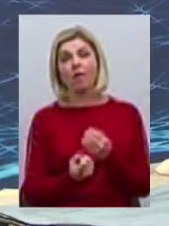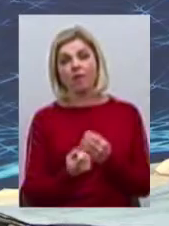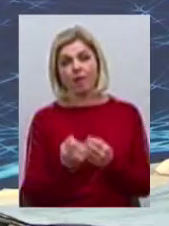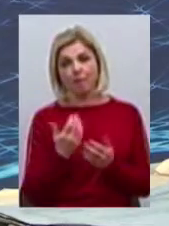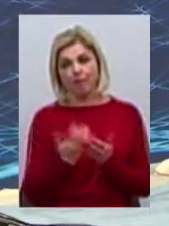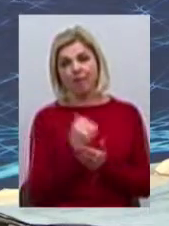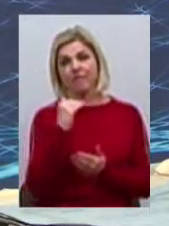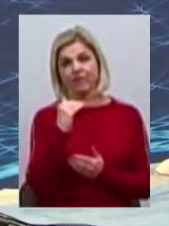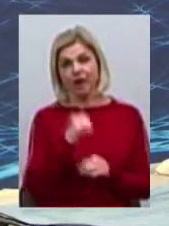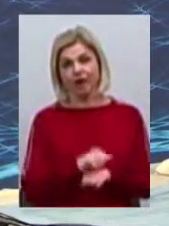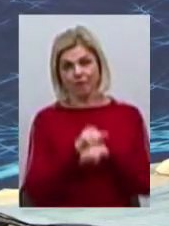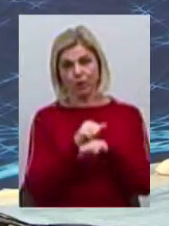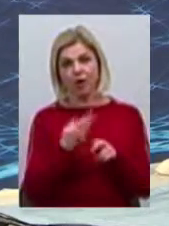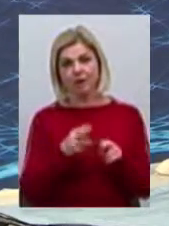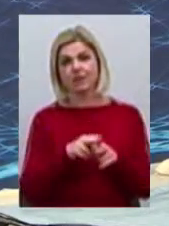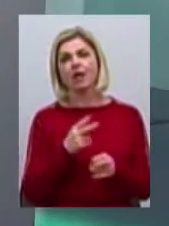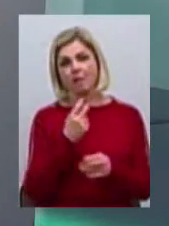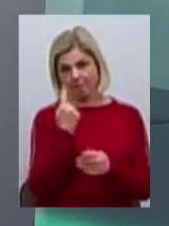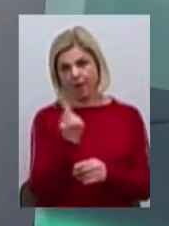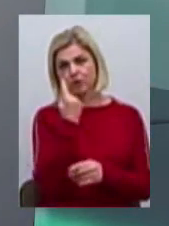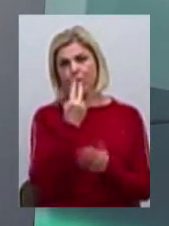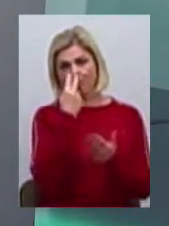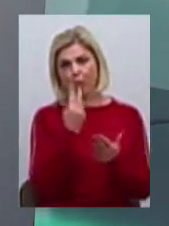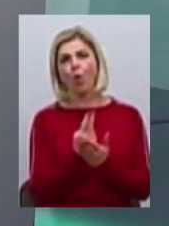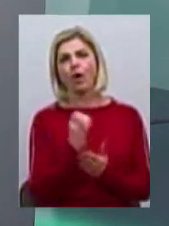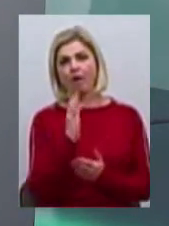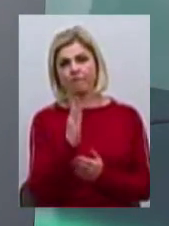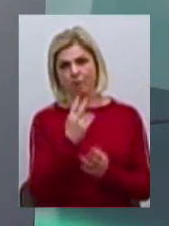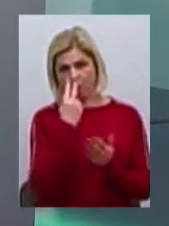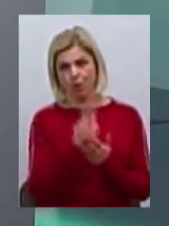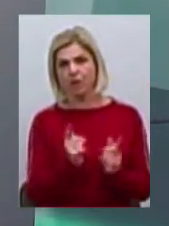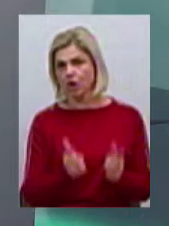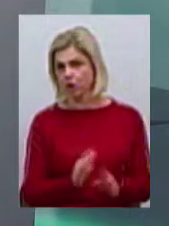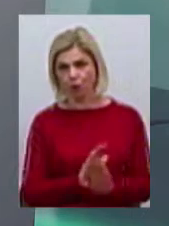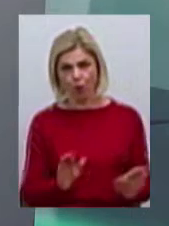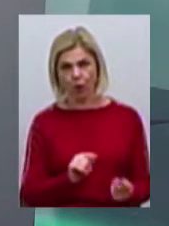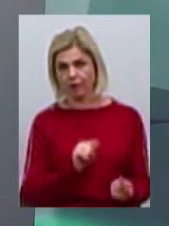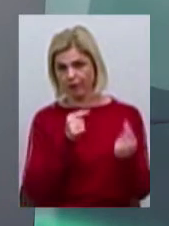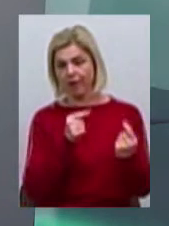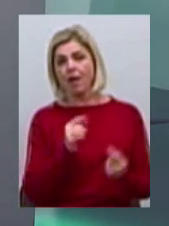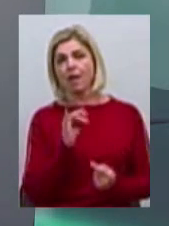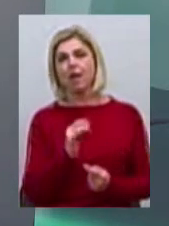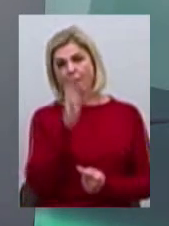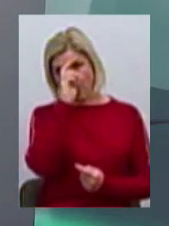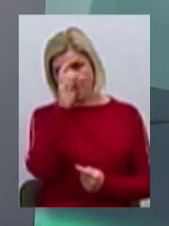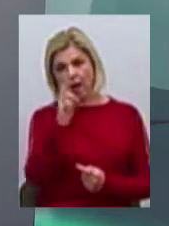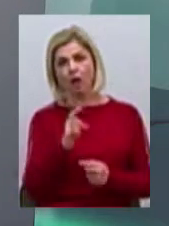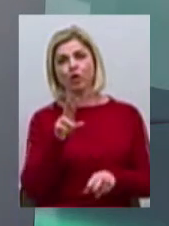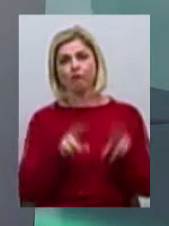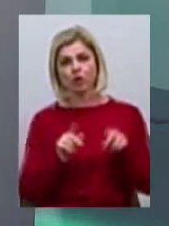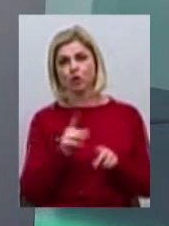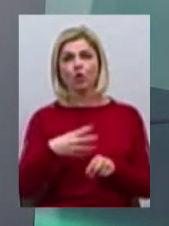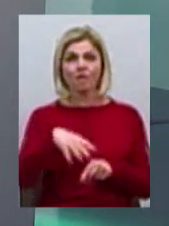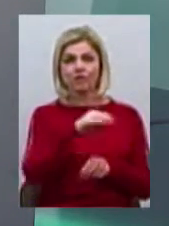лютнева революція. Це перший, мабуть, прояв демократії справжній, так? Так, це був прояв незгоди. Він вважав, імператор вважав, що всі